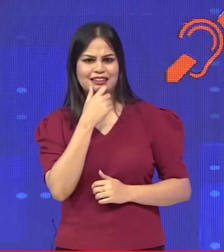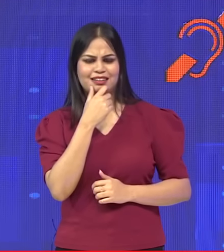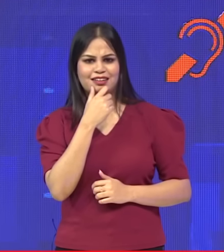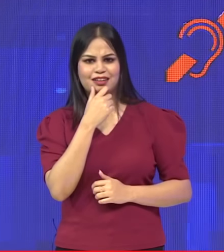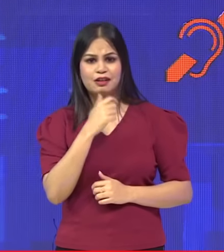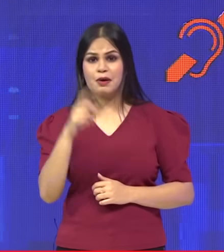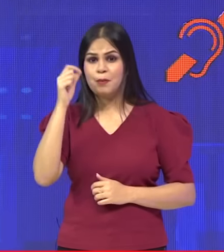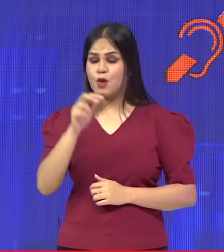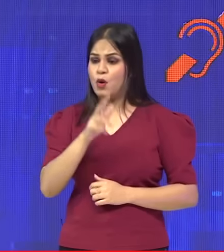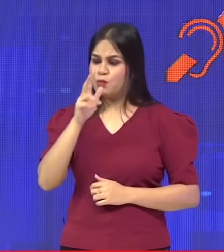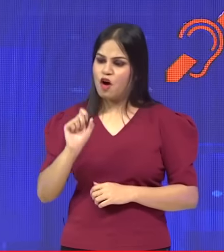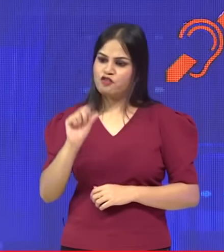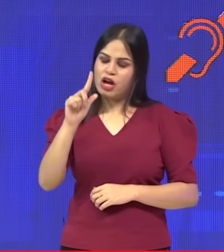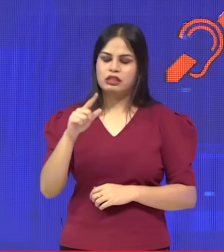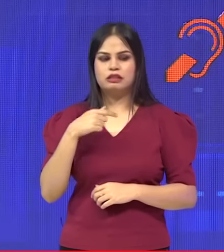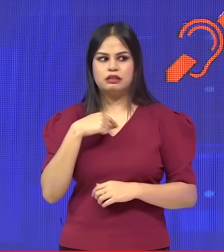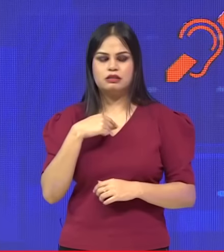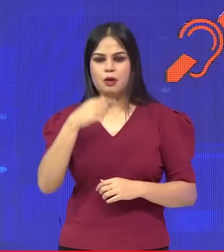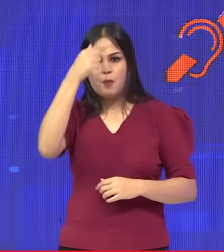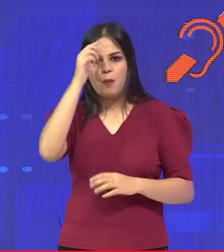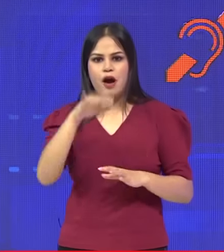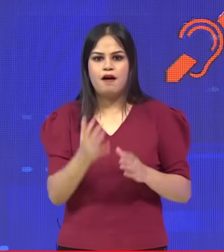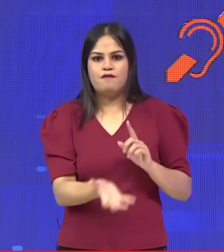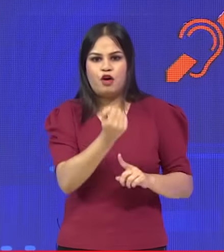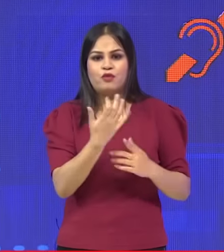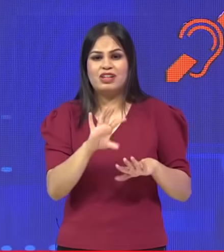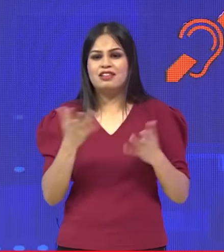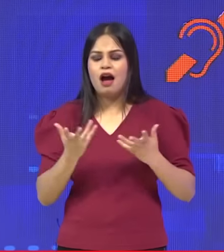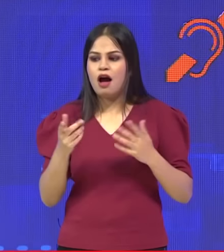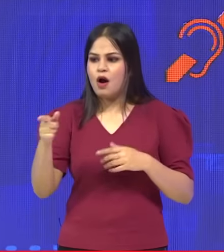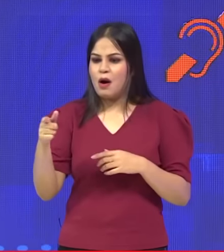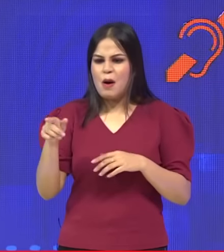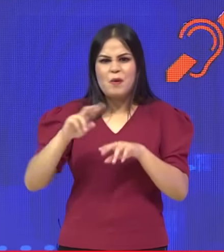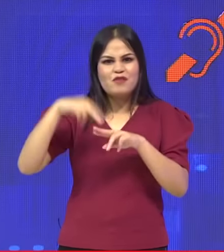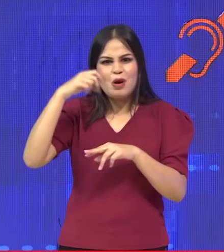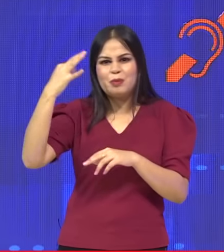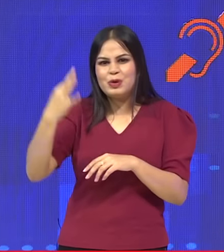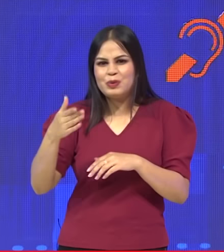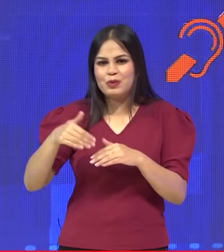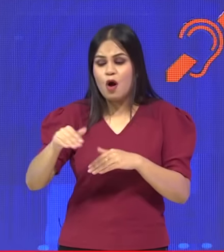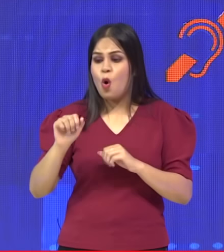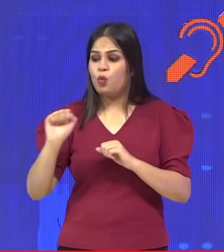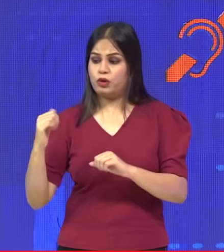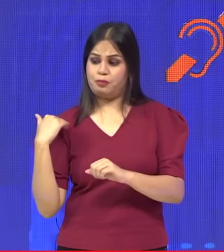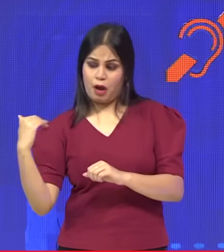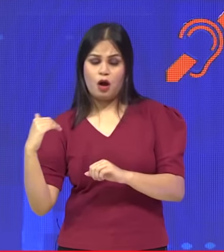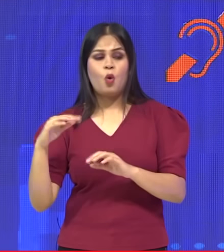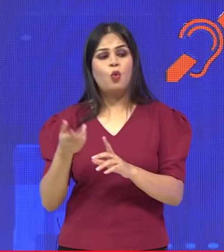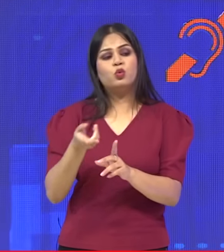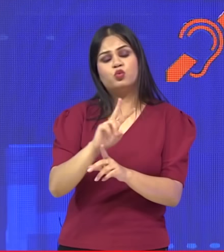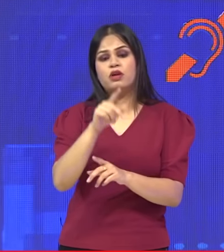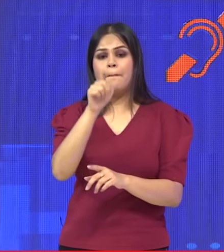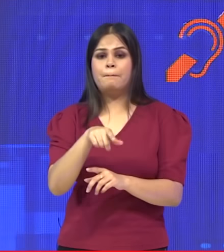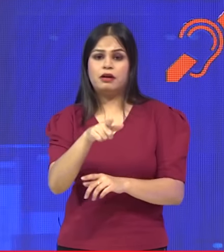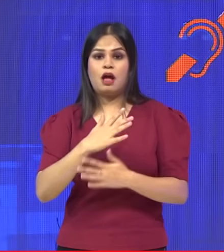सलमान पहले शिकायत आई है किसी का भाई किसी के जान के सेट से आपने जो एक्ट्रेस वहां